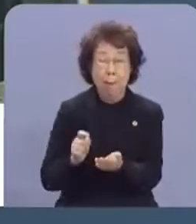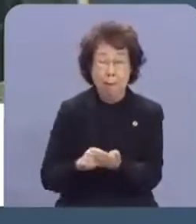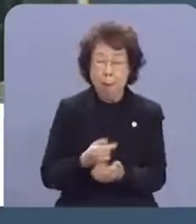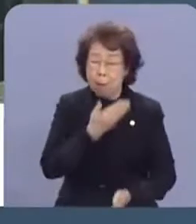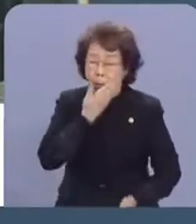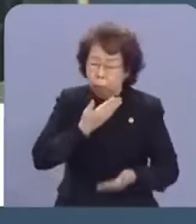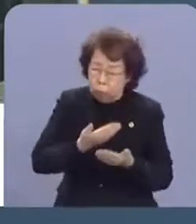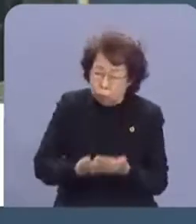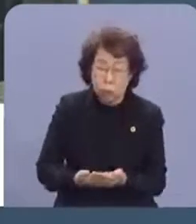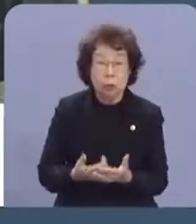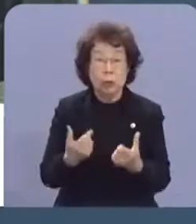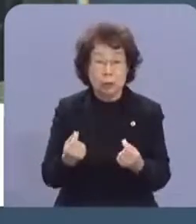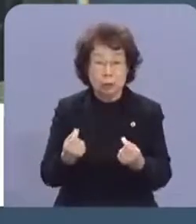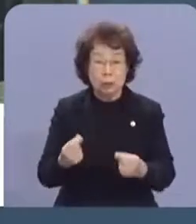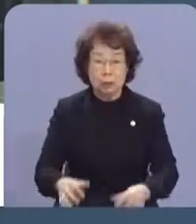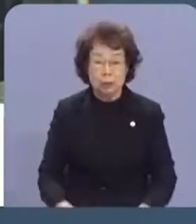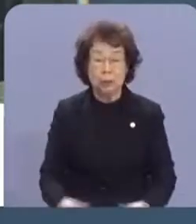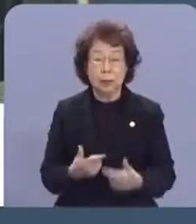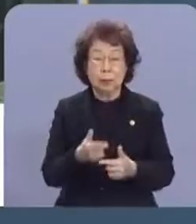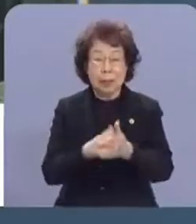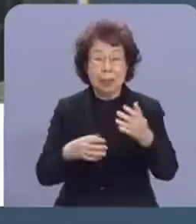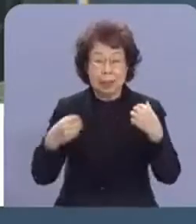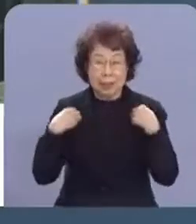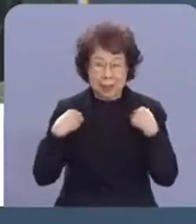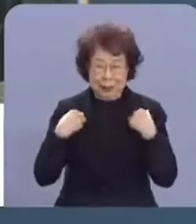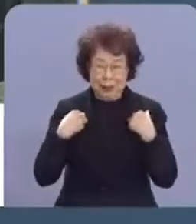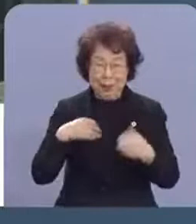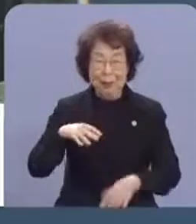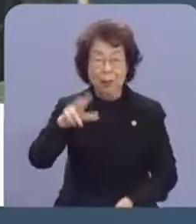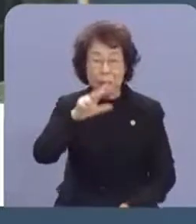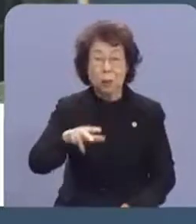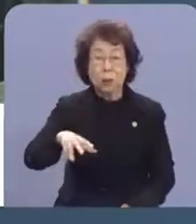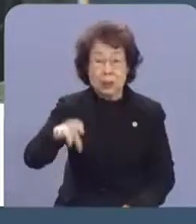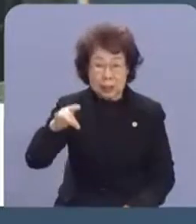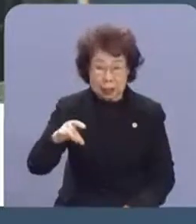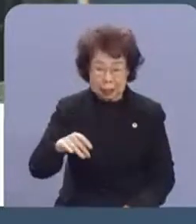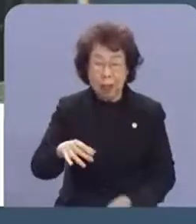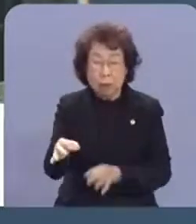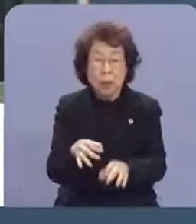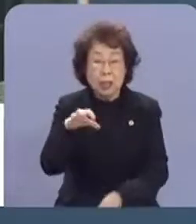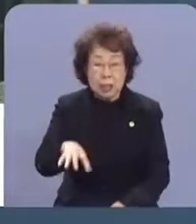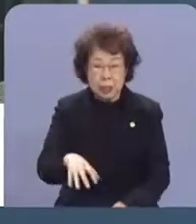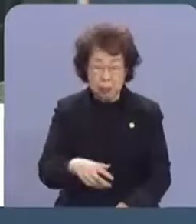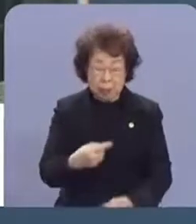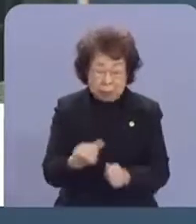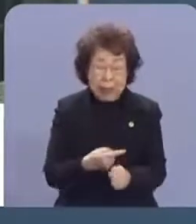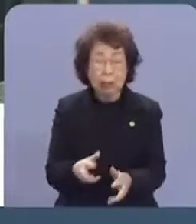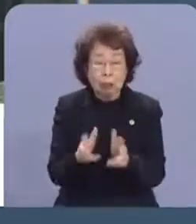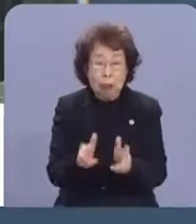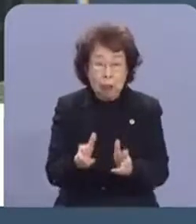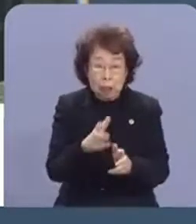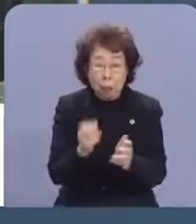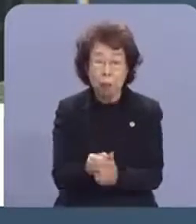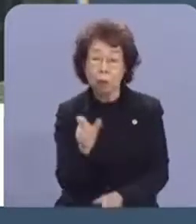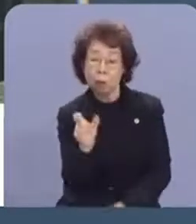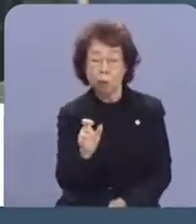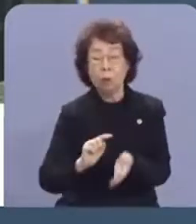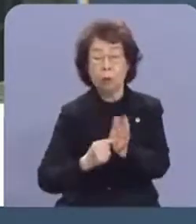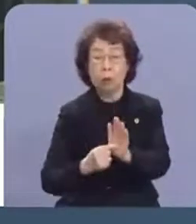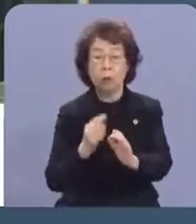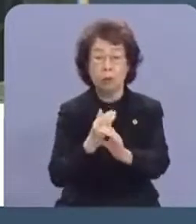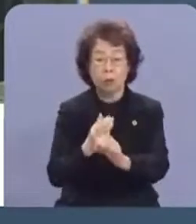중요성이 더 강조되고 있죠 부산시가 자치단체 중 처음으로 지역 편의점에 자동 심장 충격기를 보급하기로